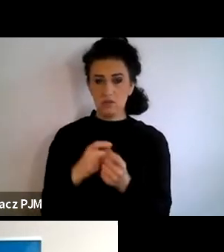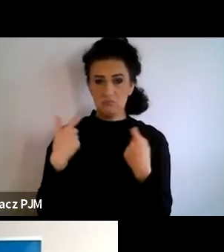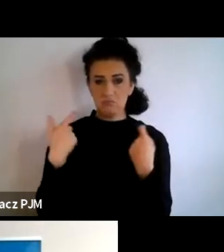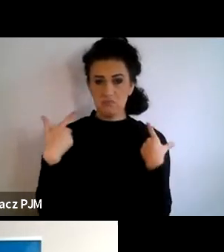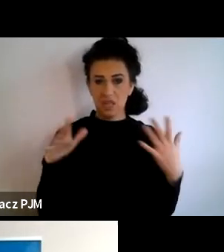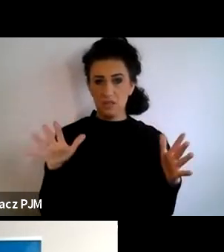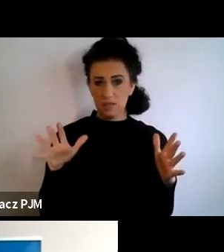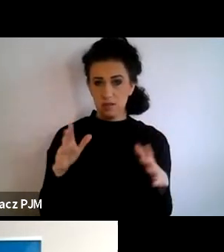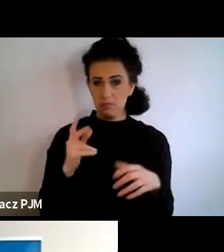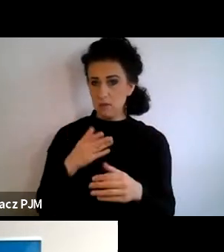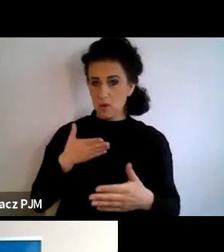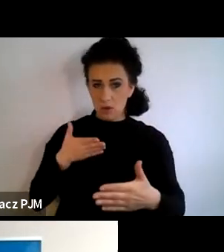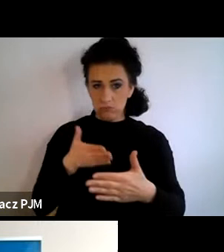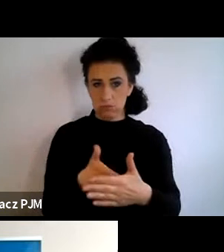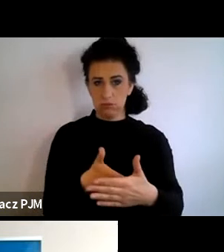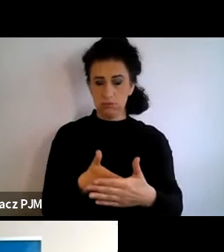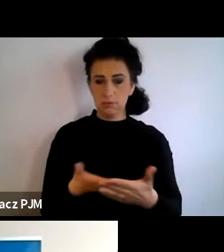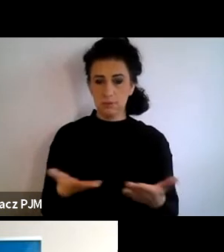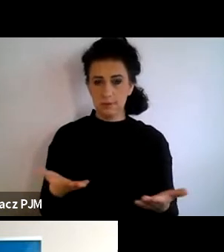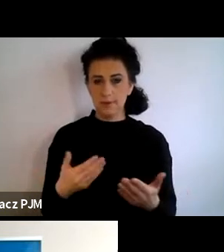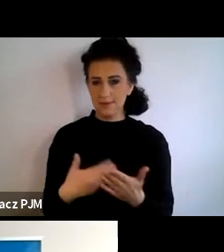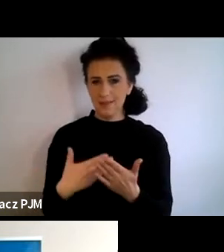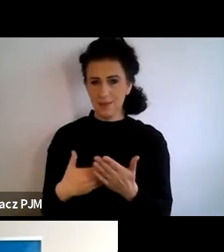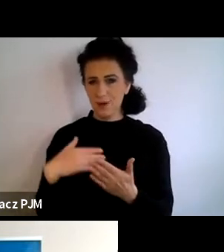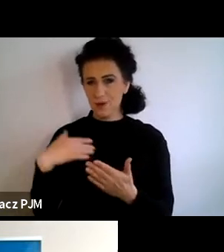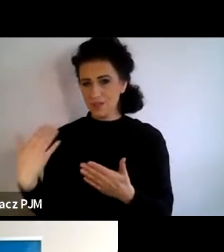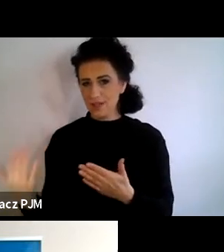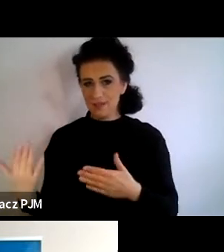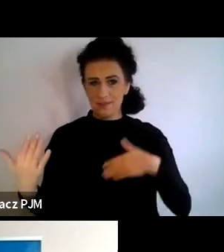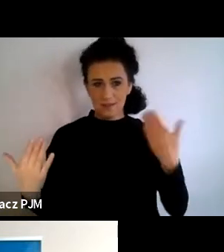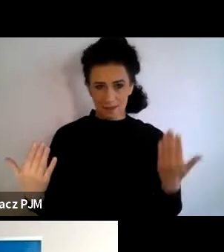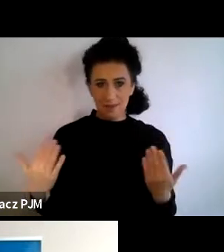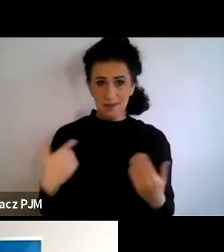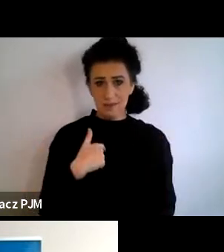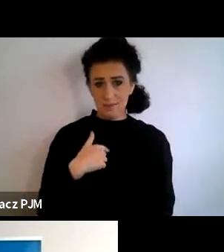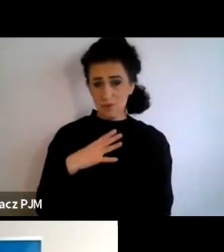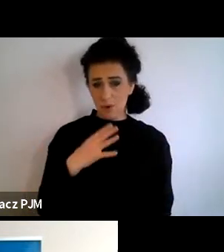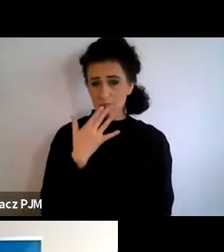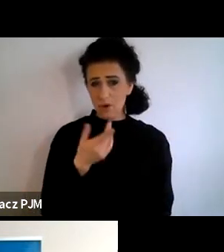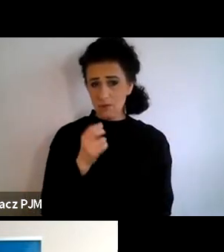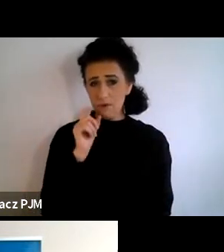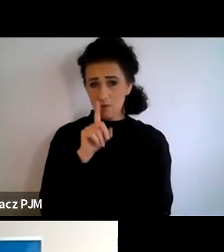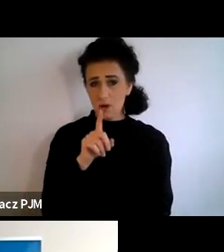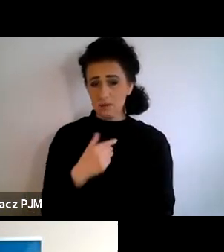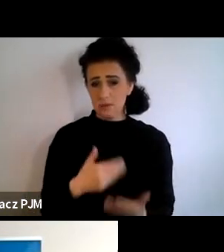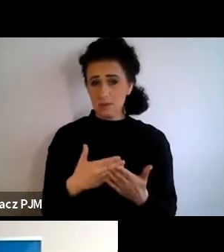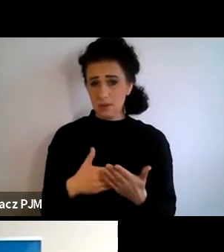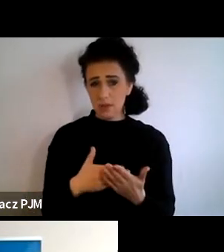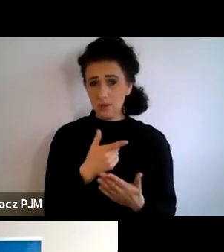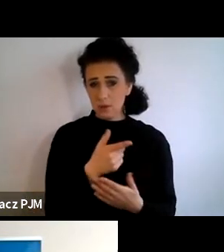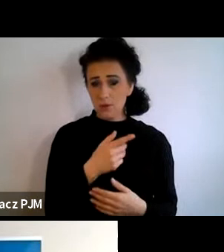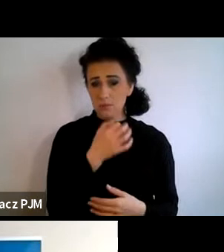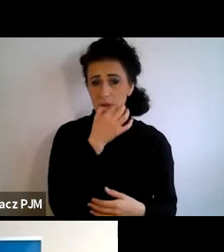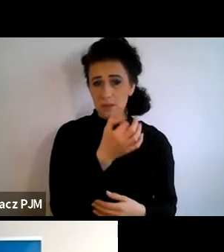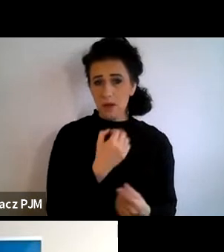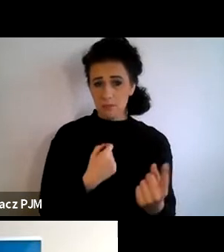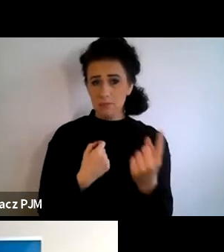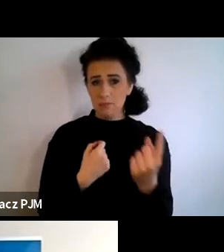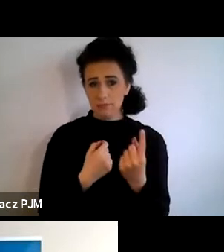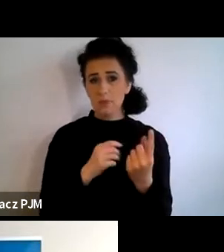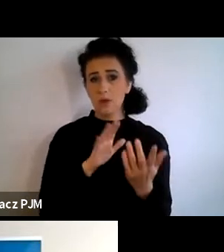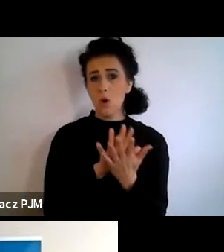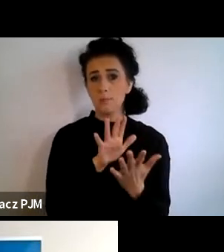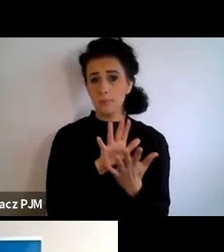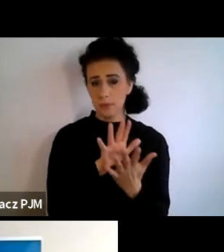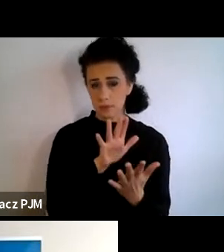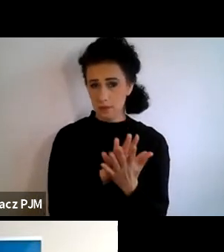zupełnie niedostępne. Także to takie... Tak, to jest to, o czym mówiłem. Właśnie, że są sytuacje takie, gdy pytamy kogoś o opinię, to